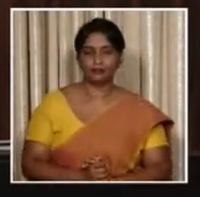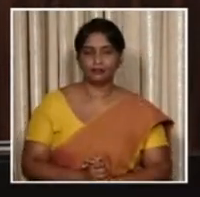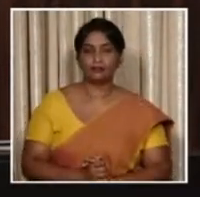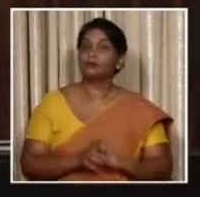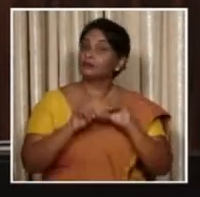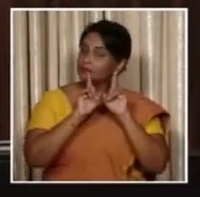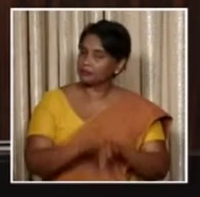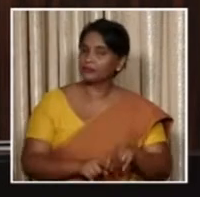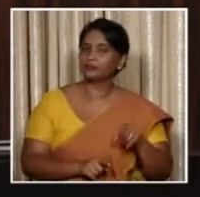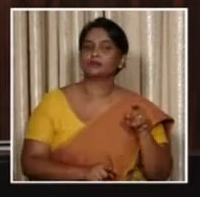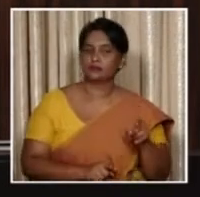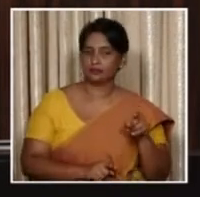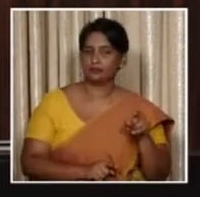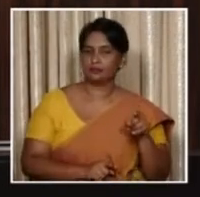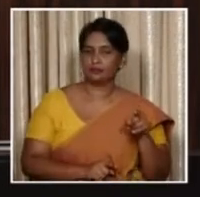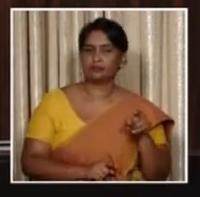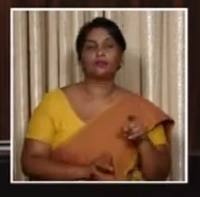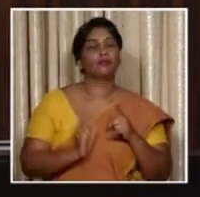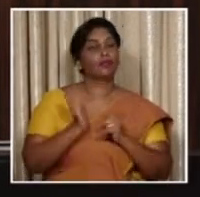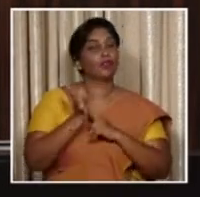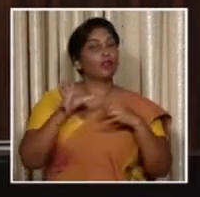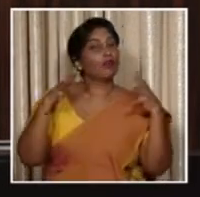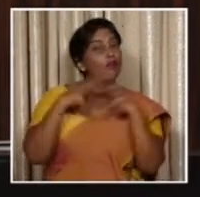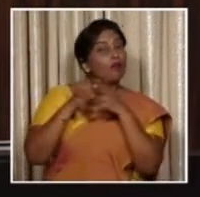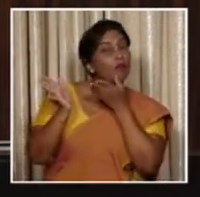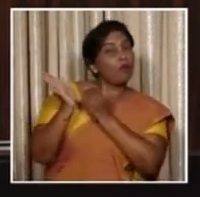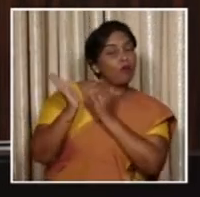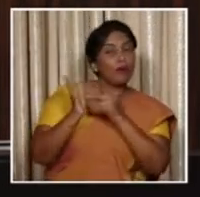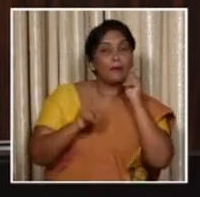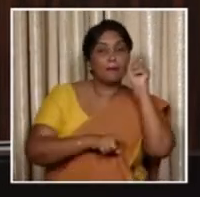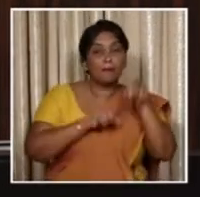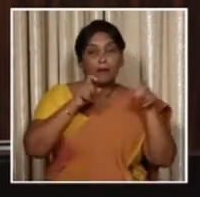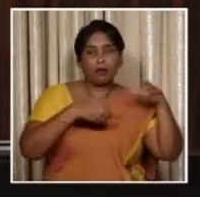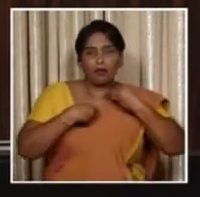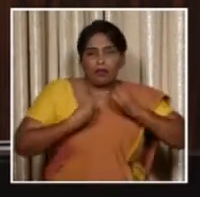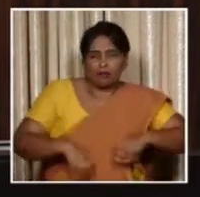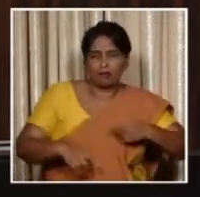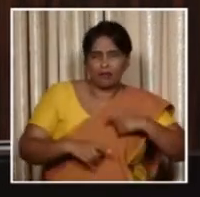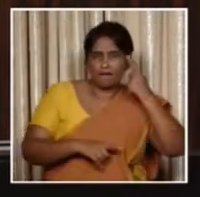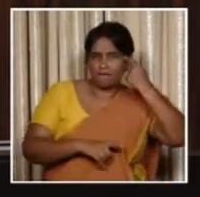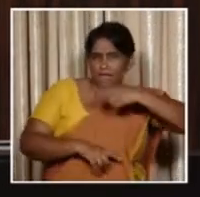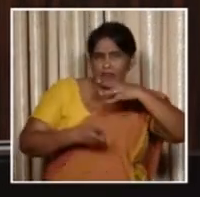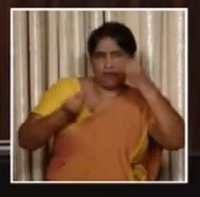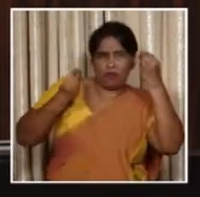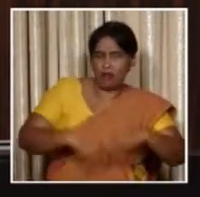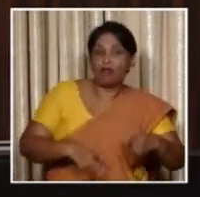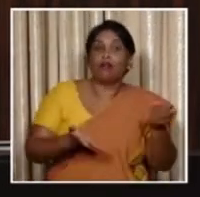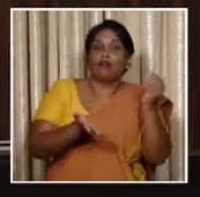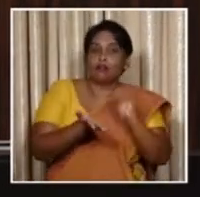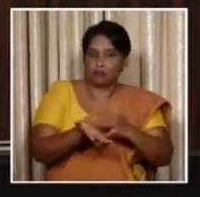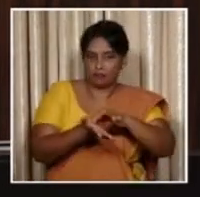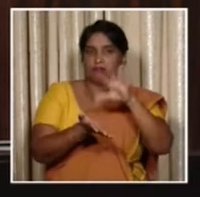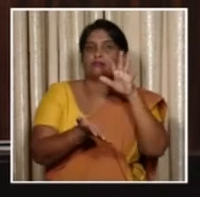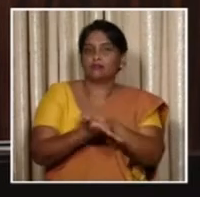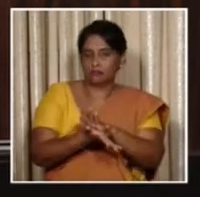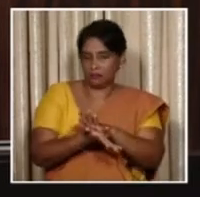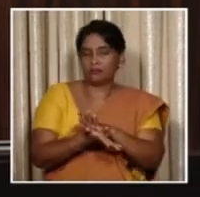යුතුයි. ඒ වගේම නීතිය පිළිබඳව ජනතාවගේ බිඳවැටෙන විශ්වාසය නැවත තහවුරු කළ